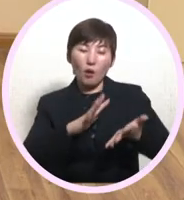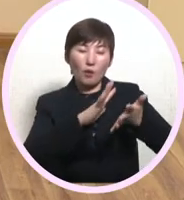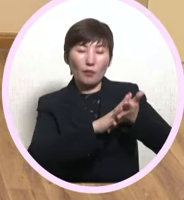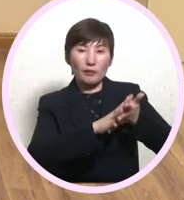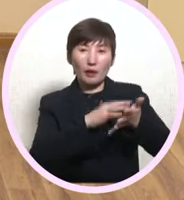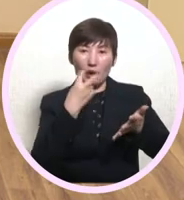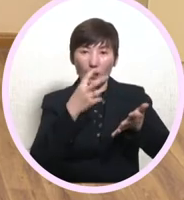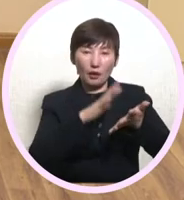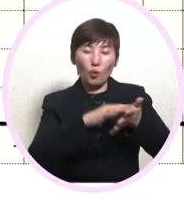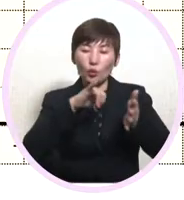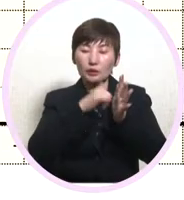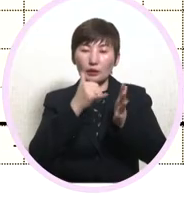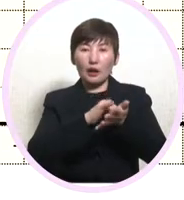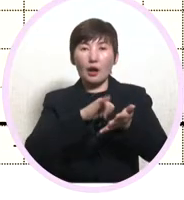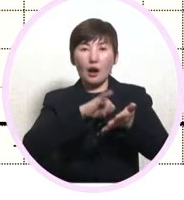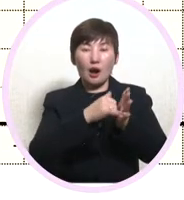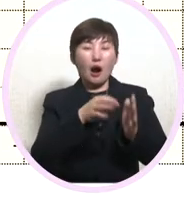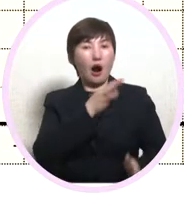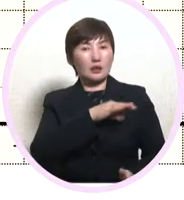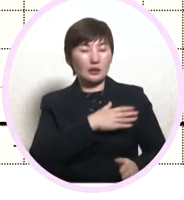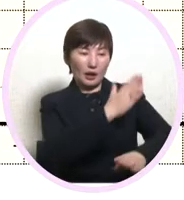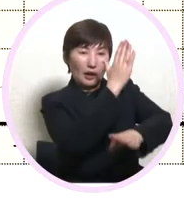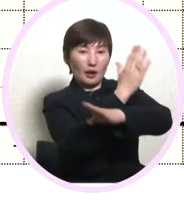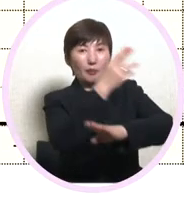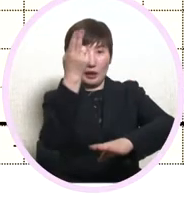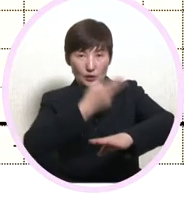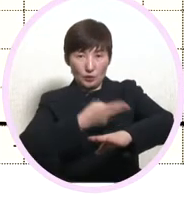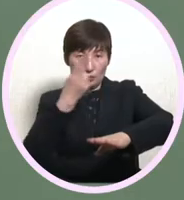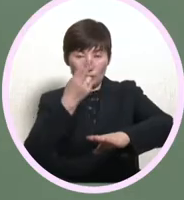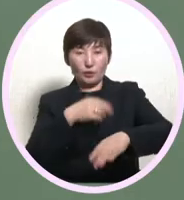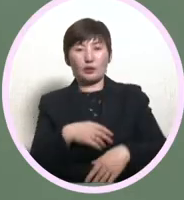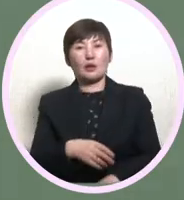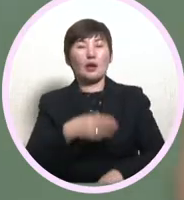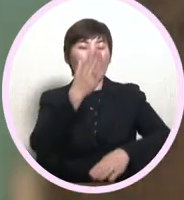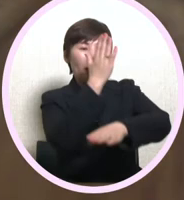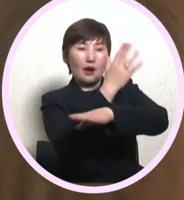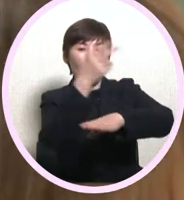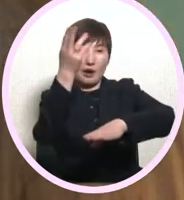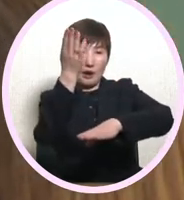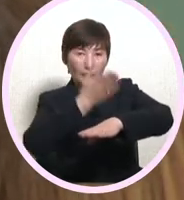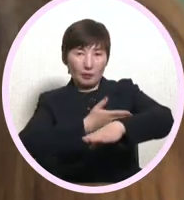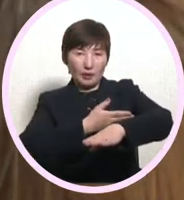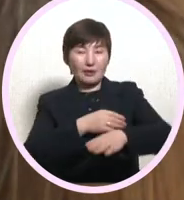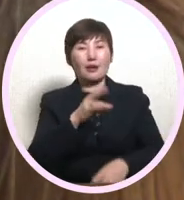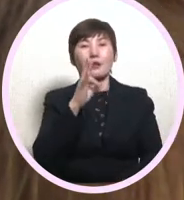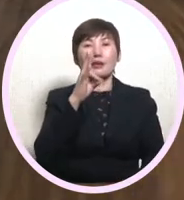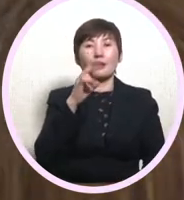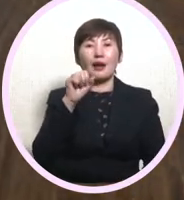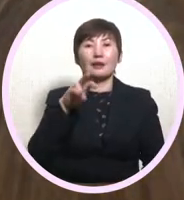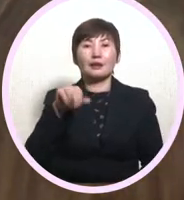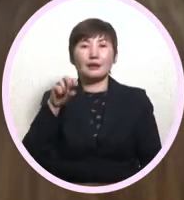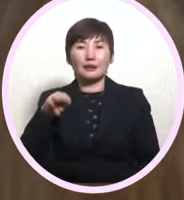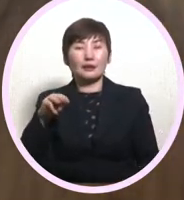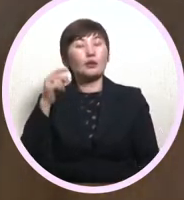ашиглаад график нь байгуулж үзье. График. За одоо графикаас би налалтаа олох. За налалтаа олъё. К тэнцэх